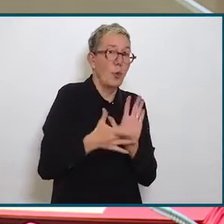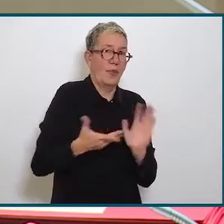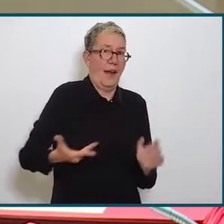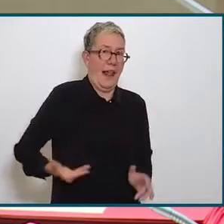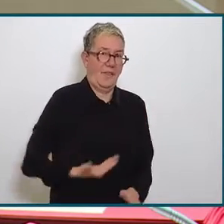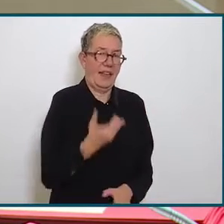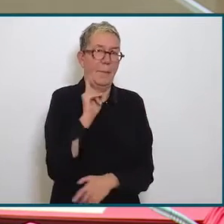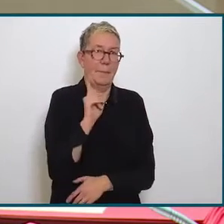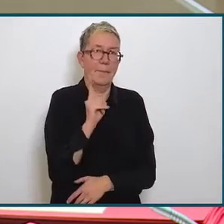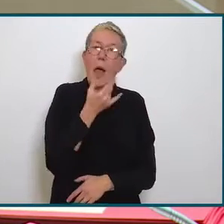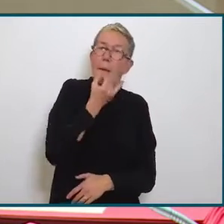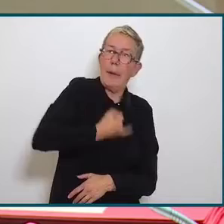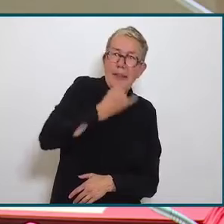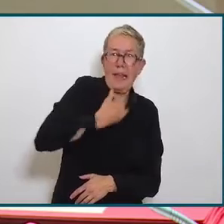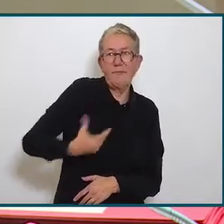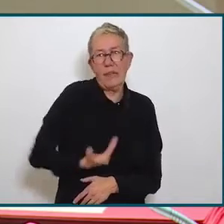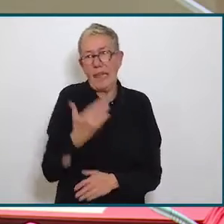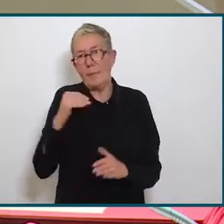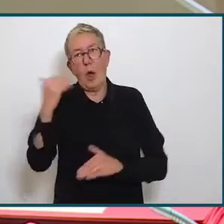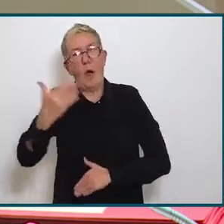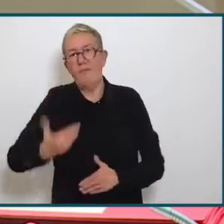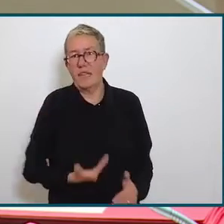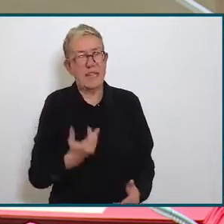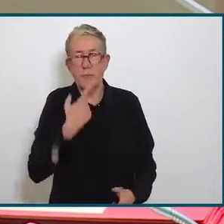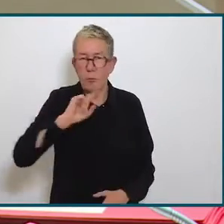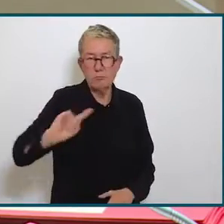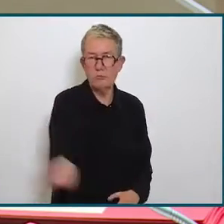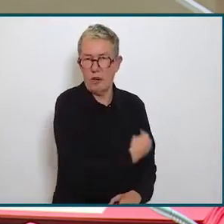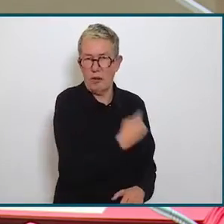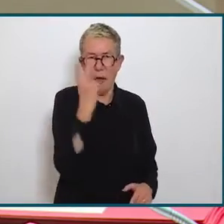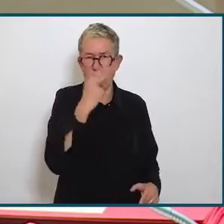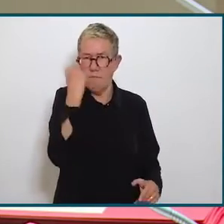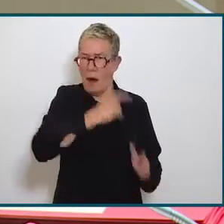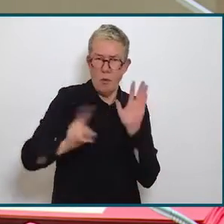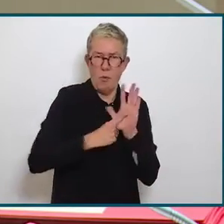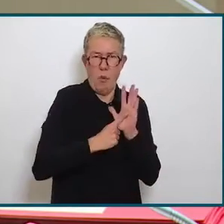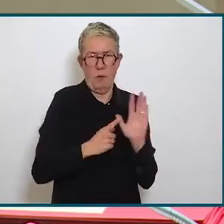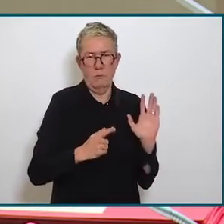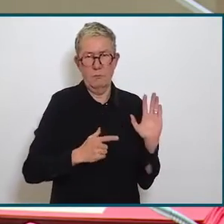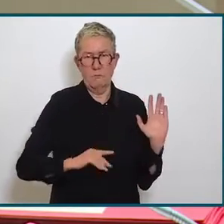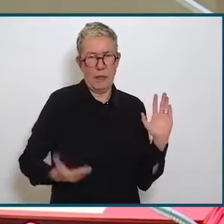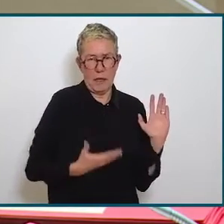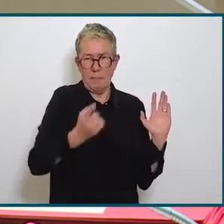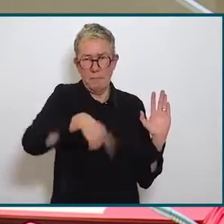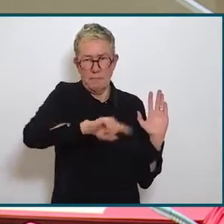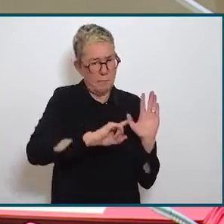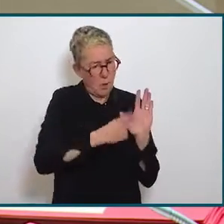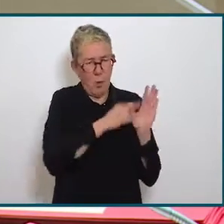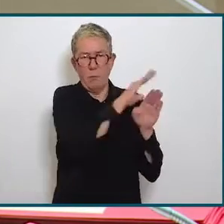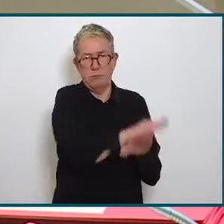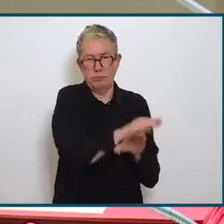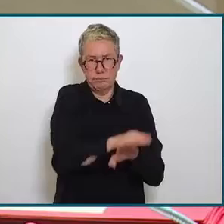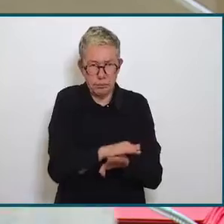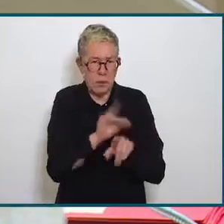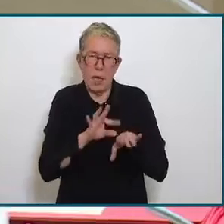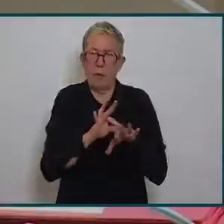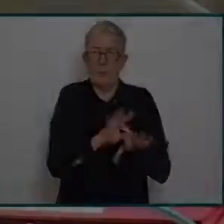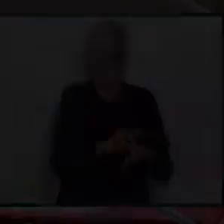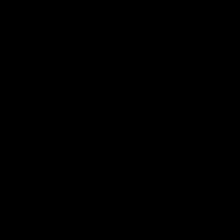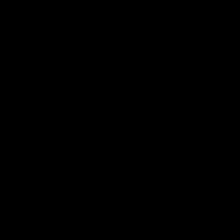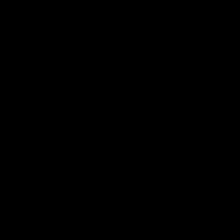pas de petites ou de grandes, il n'y a que des êtres humains qui méritent chacun notre compassion et notre accompagnement. Merci.